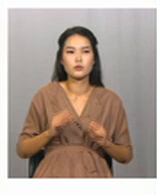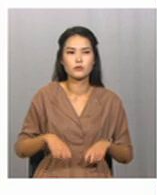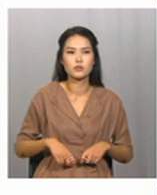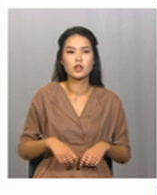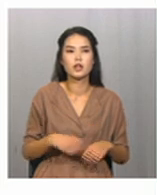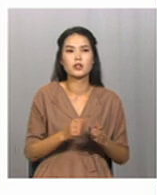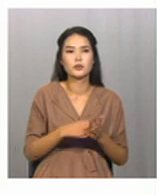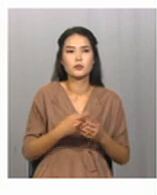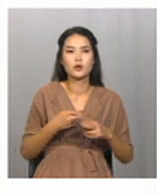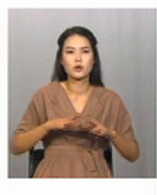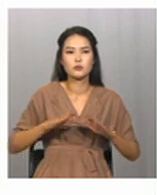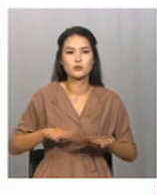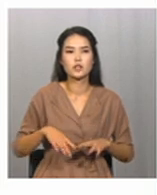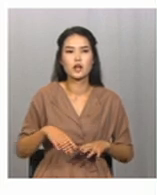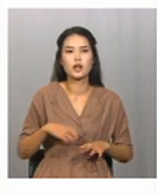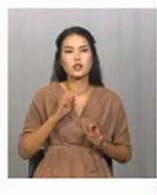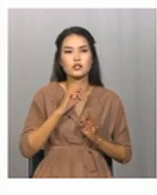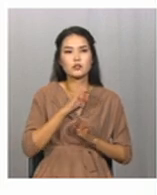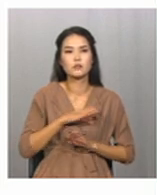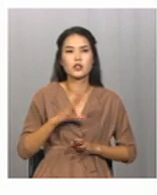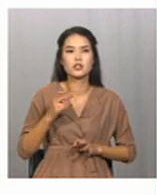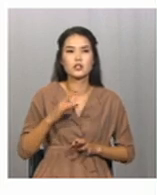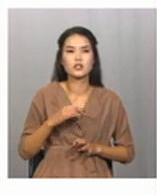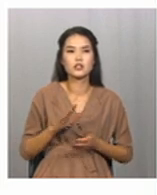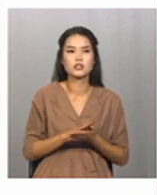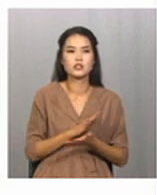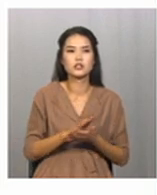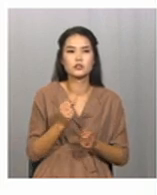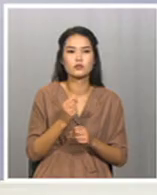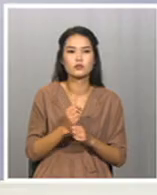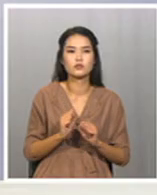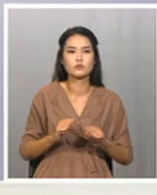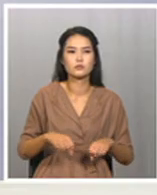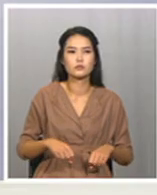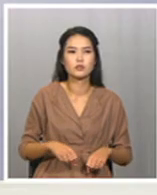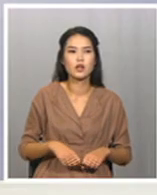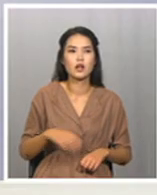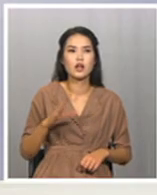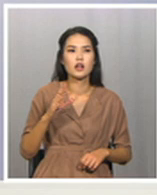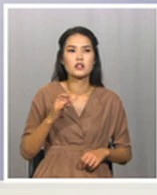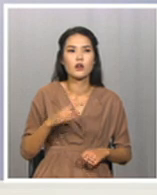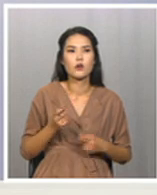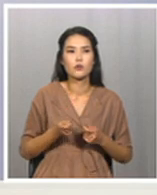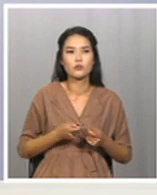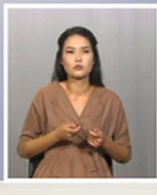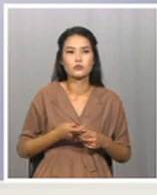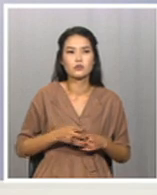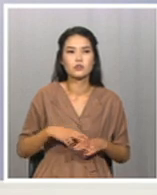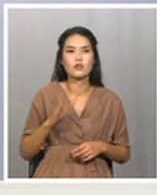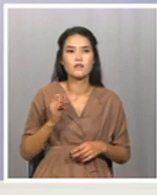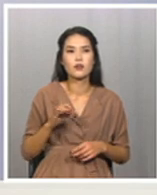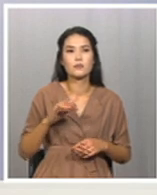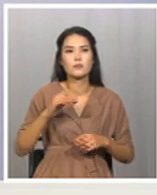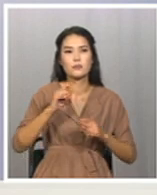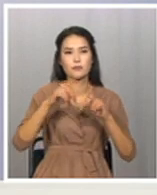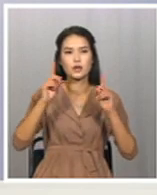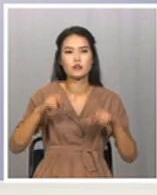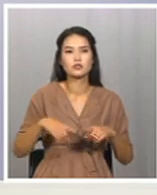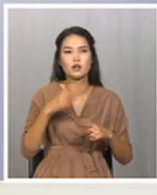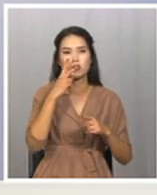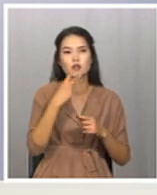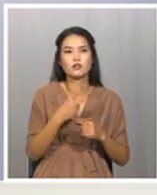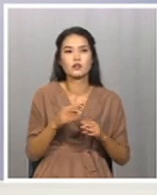болады. Себебі бұл сапалы сайтты тегін жасауға мүмкіндік береді. Сайт конструкторлары веб-парақтарды құруға